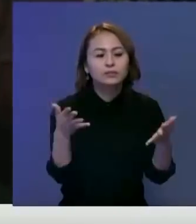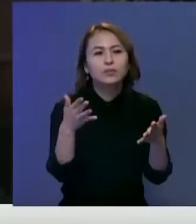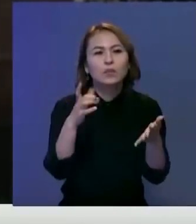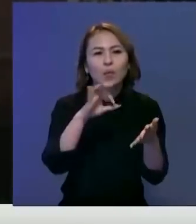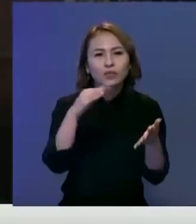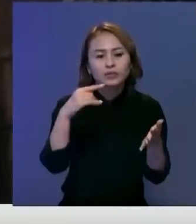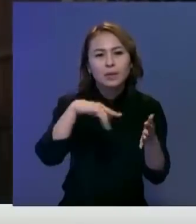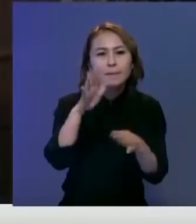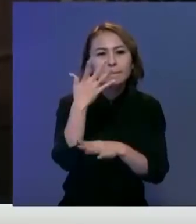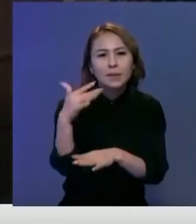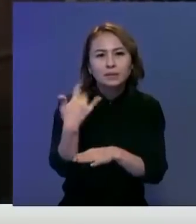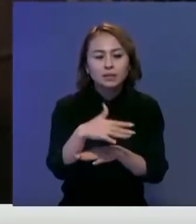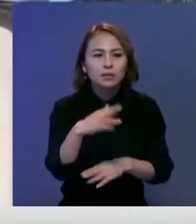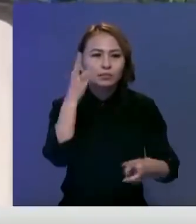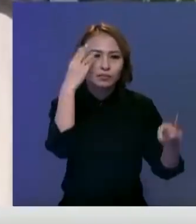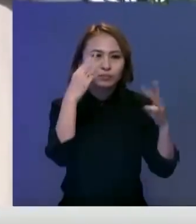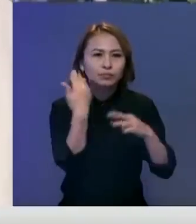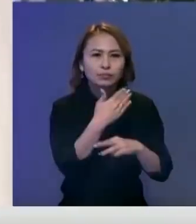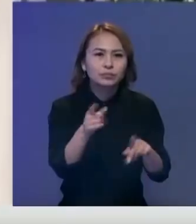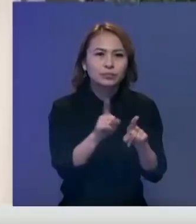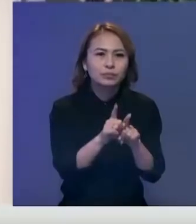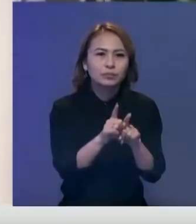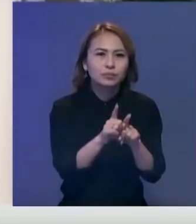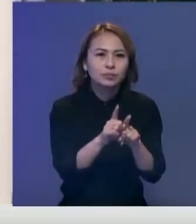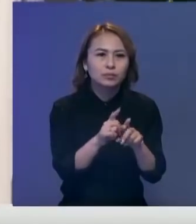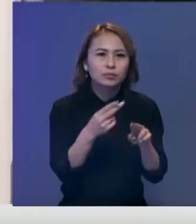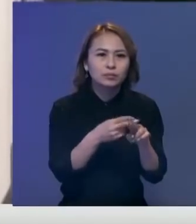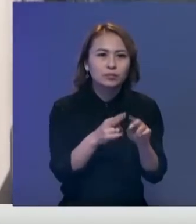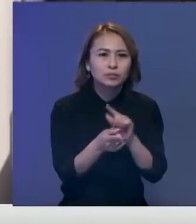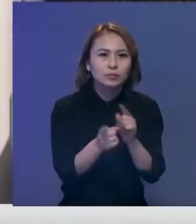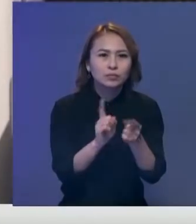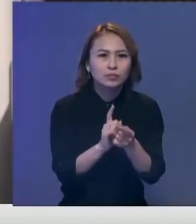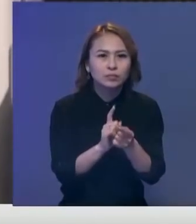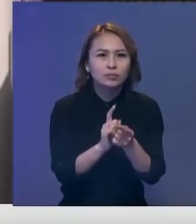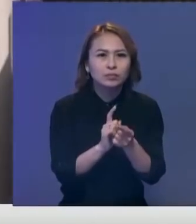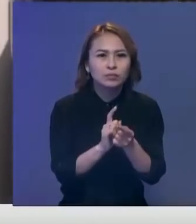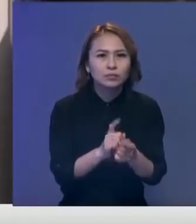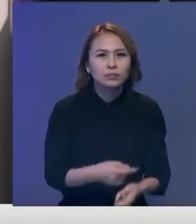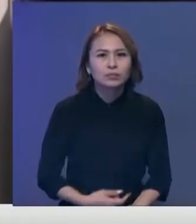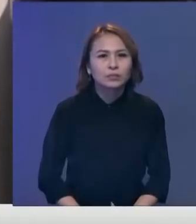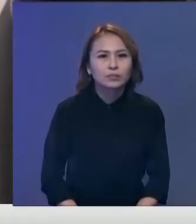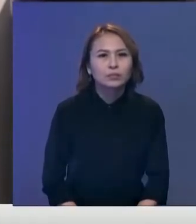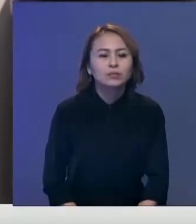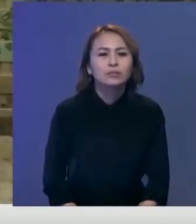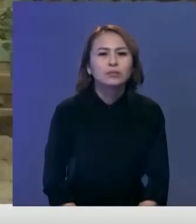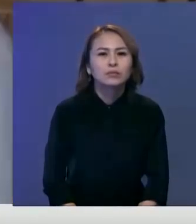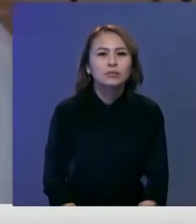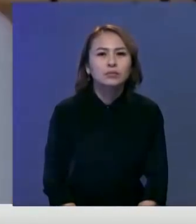бақшасында орынластырған дизайнерлер болса, оның жалпы қаптау үшін өзгерте бастаған екен.